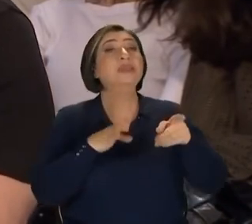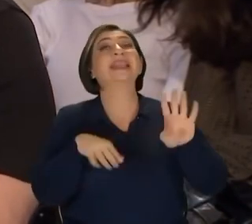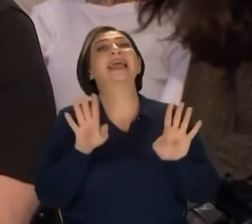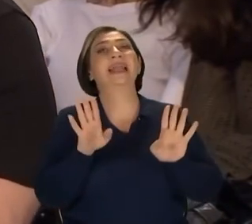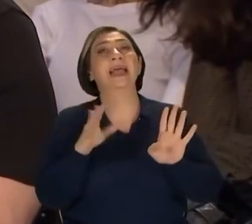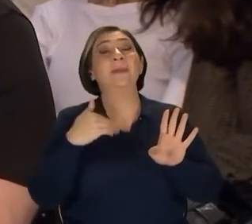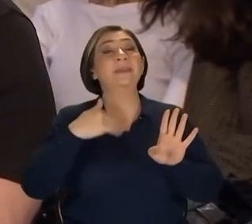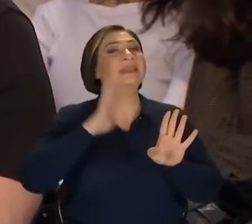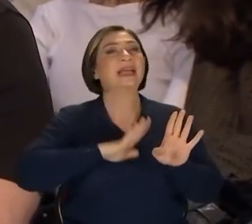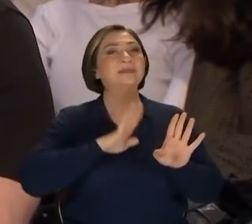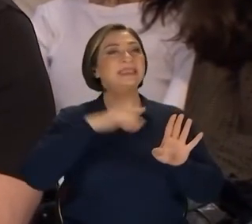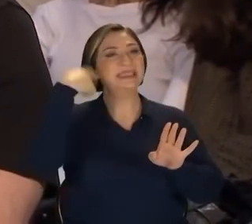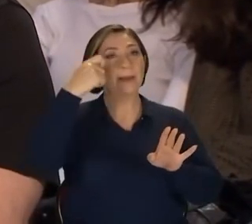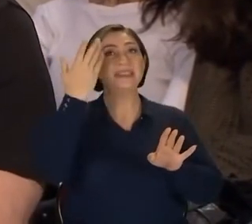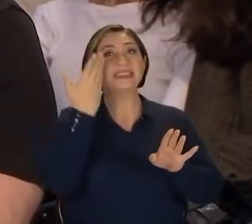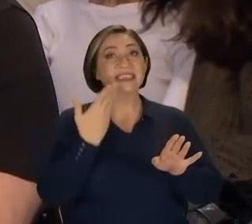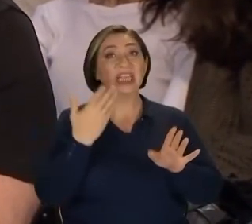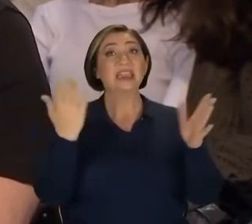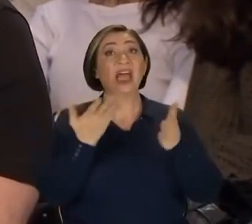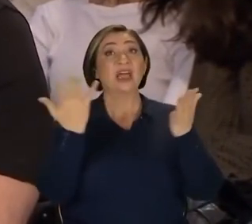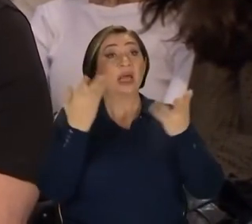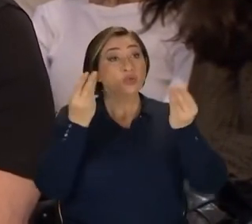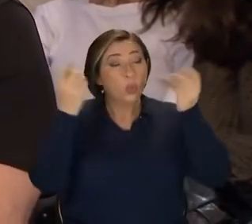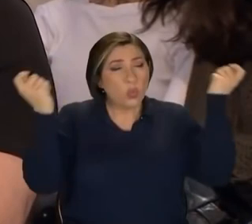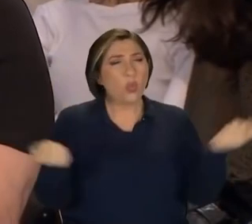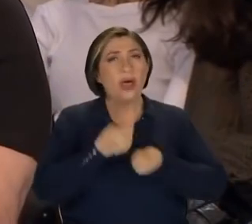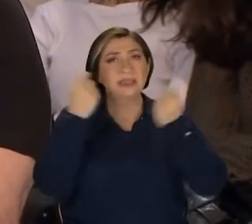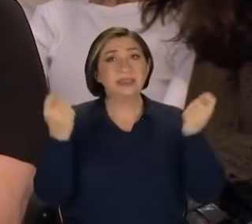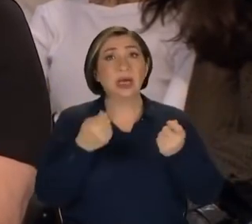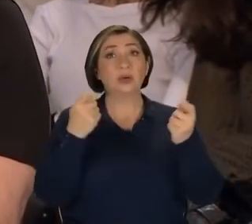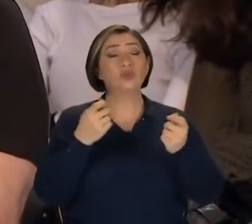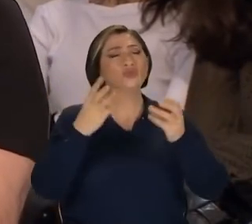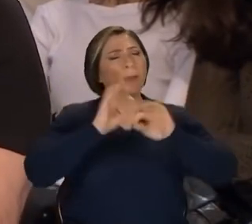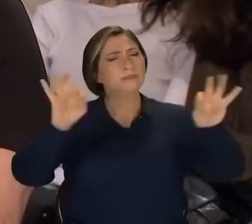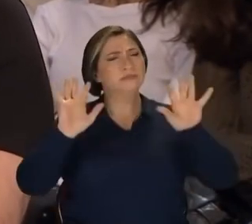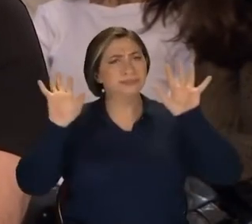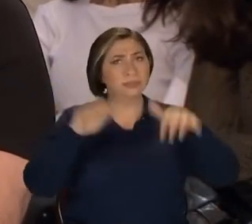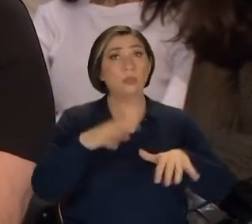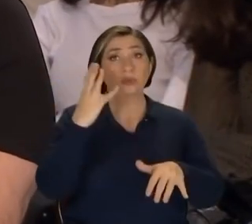Derdim sinema seyircisi ne kadar gayret etse, topyekün gitse